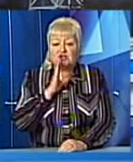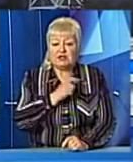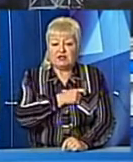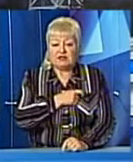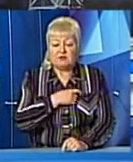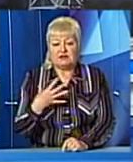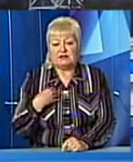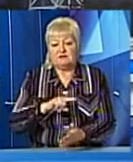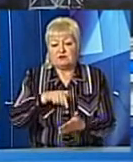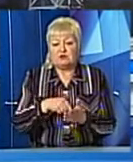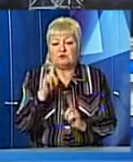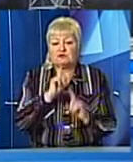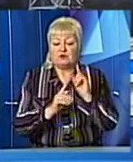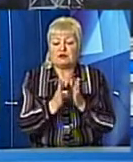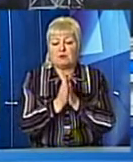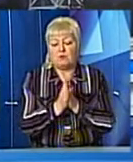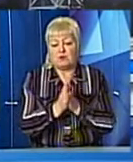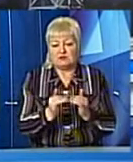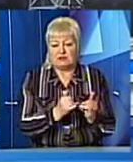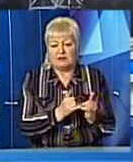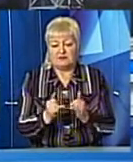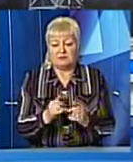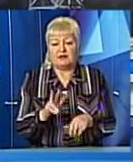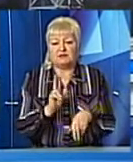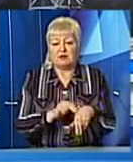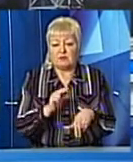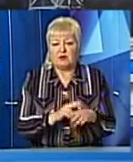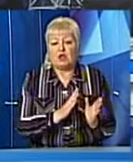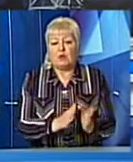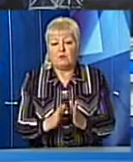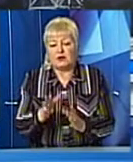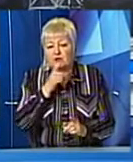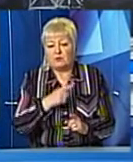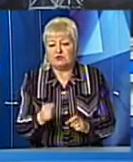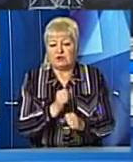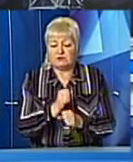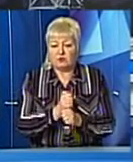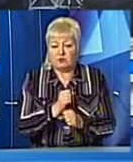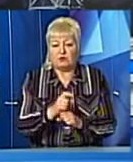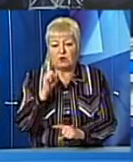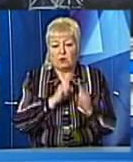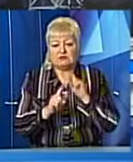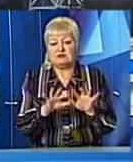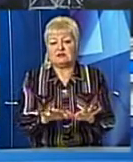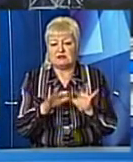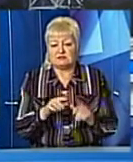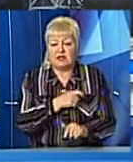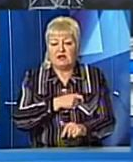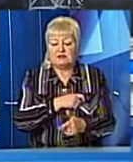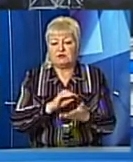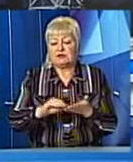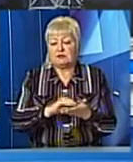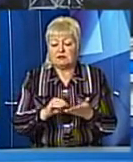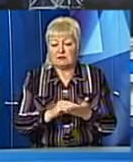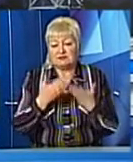Жінки-депутати Львівської міської ради просять забезпечити правоохоронців порядок під час роботи у сесійній залі. Депутатки написали